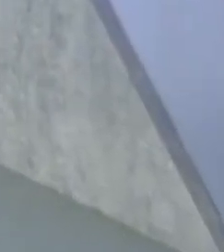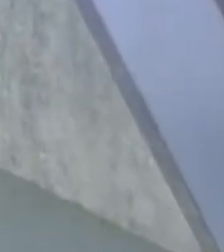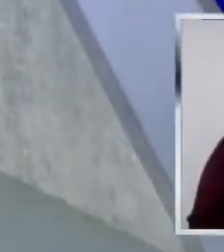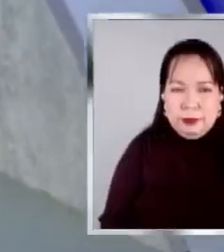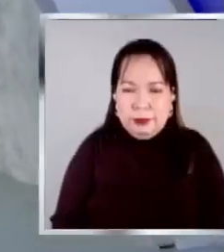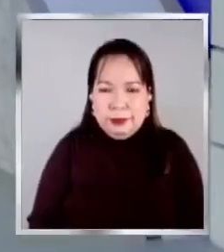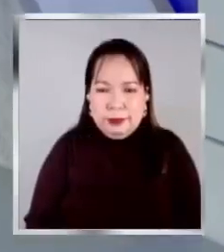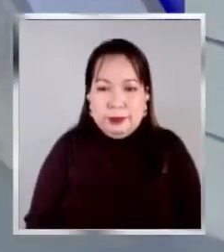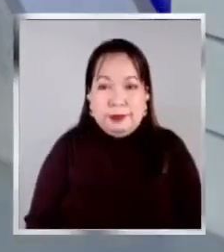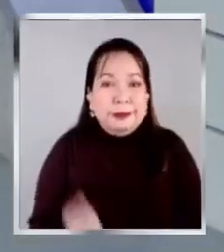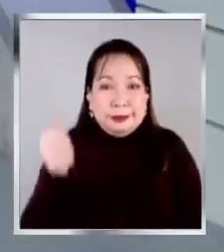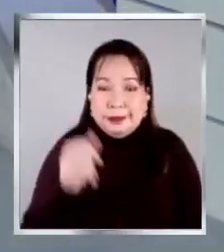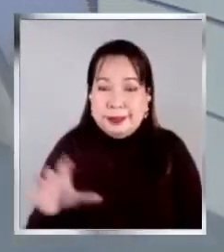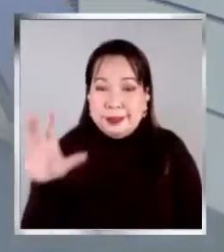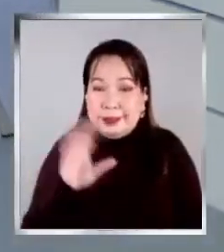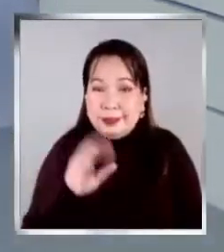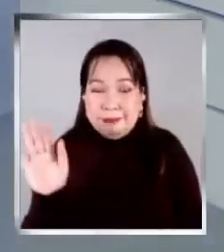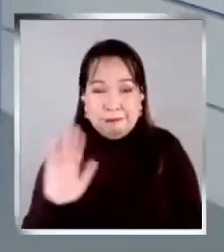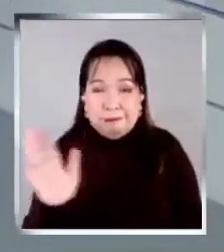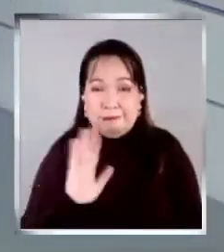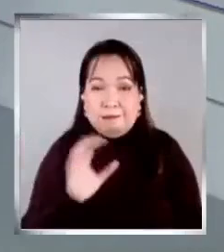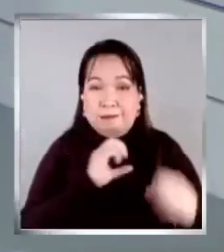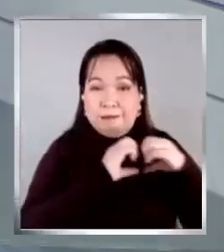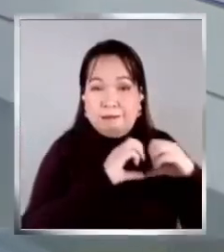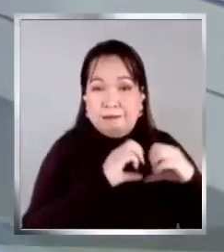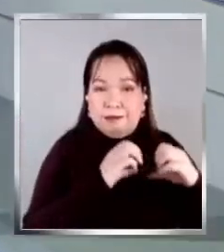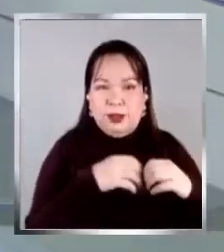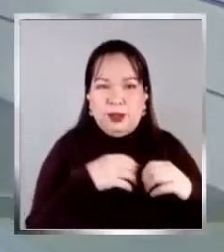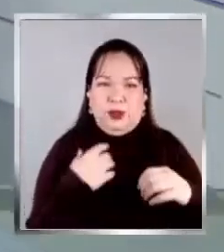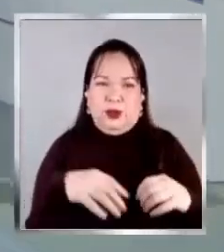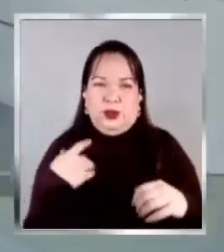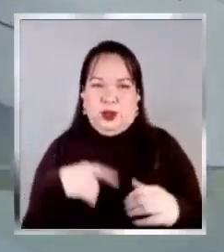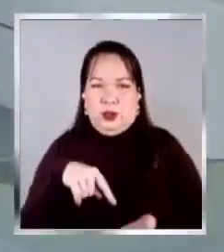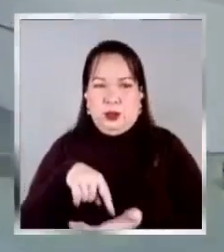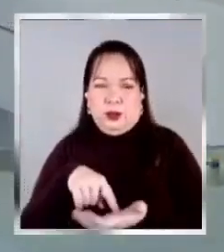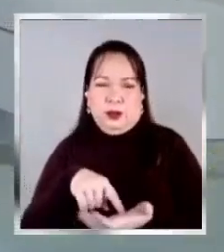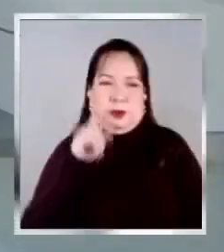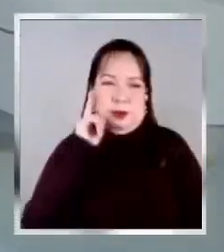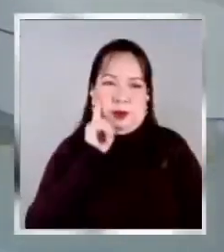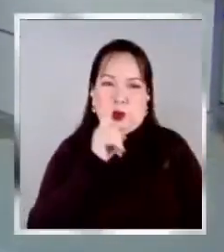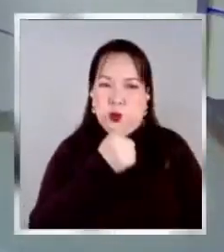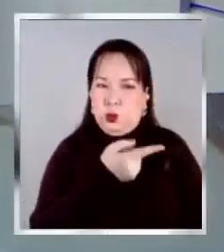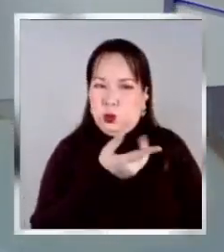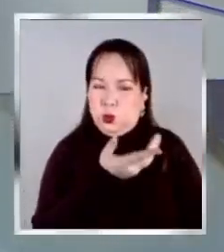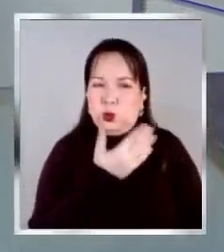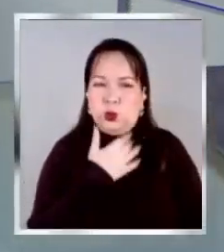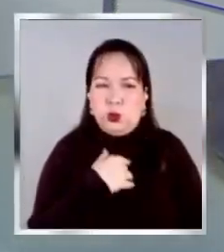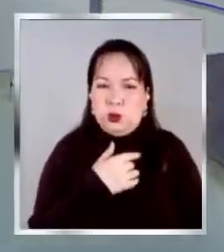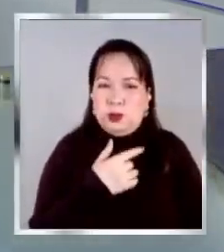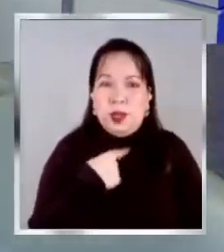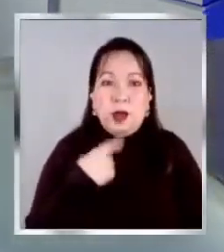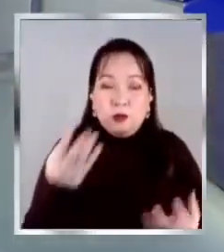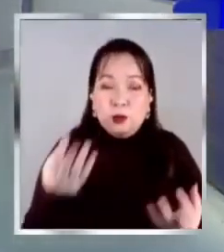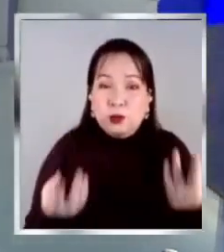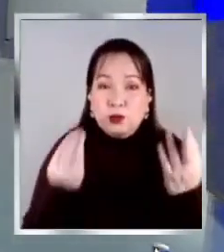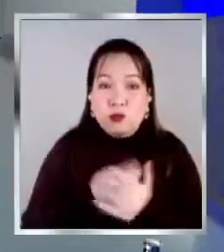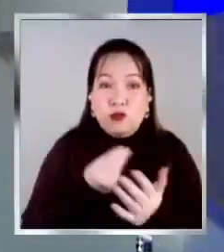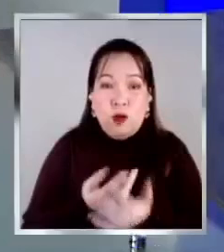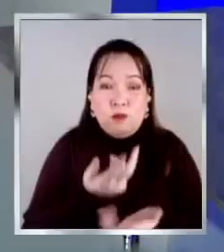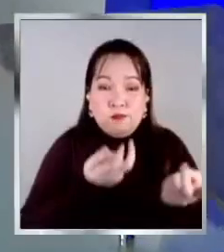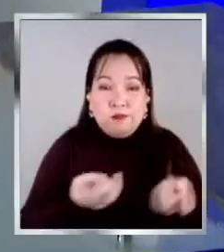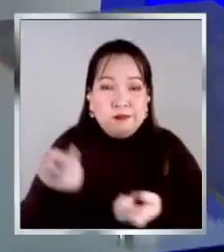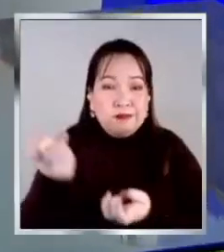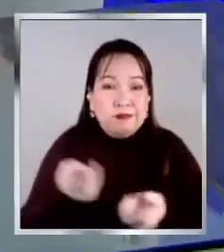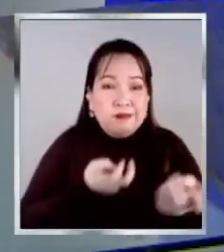Good evening mga kapuso! Fierce and effortless na nagpakitang-gilas si Sparkle Star Ashley Ortega sa isang fundraising ice skating show. Kasama